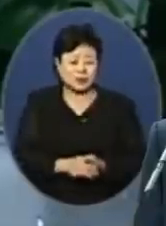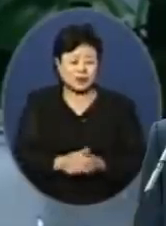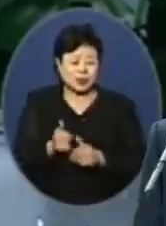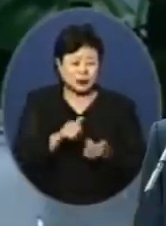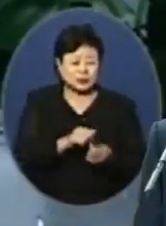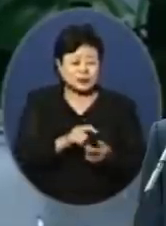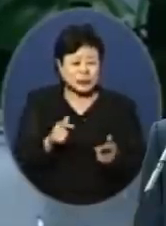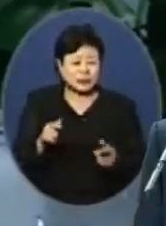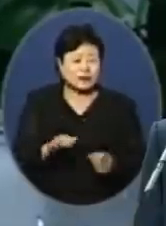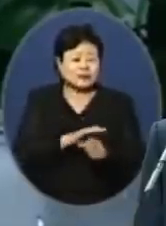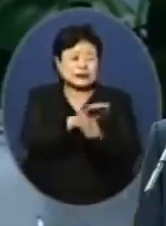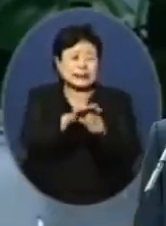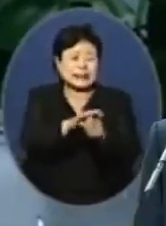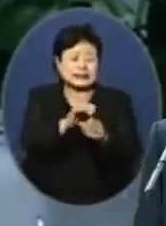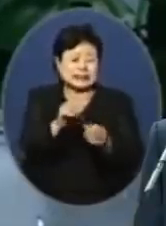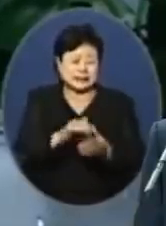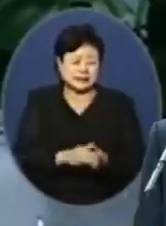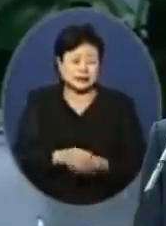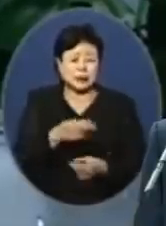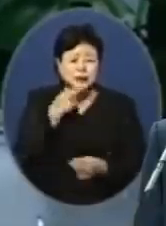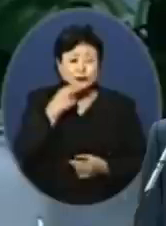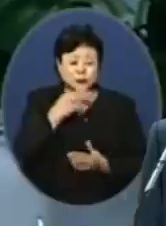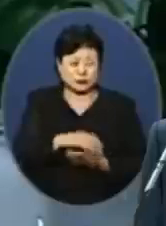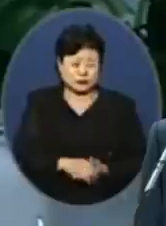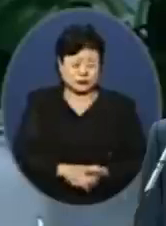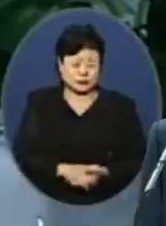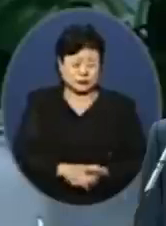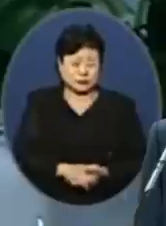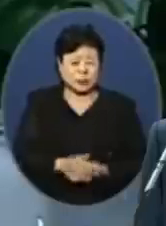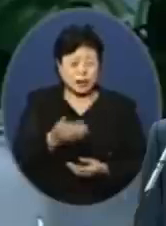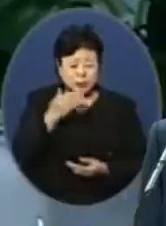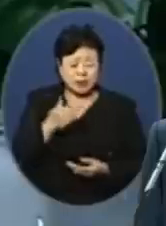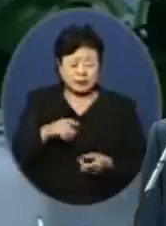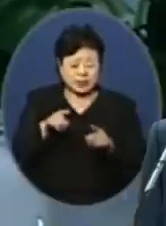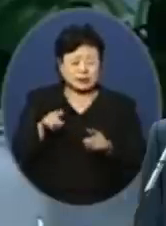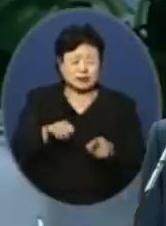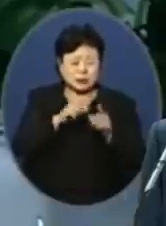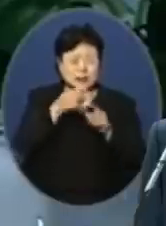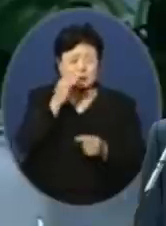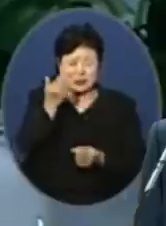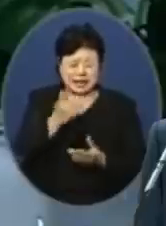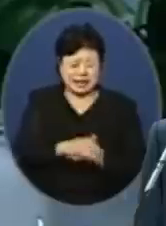죽자고 사랑하는 사람 없습니다. 그냥 밥 먹고 사는 것인데